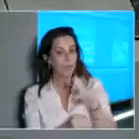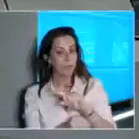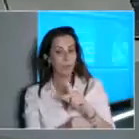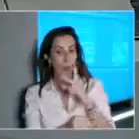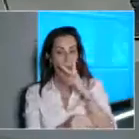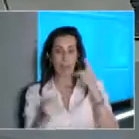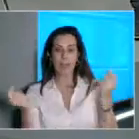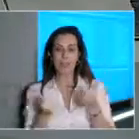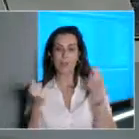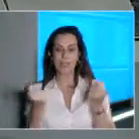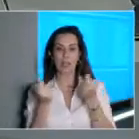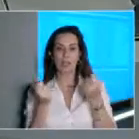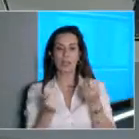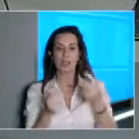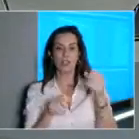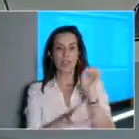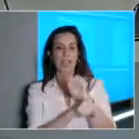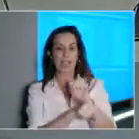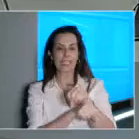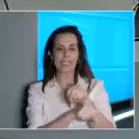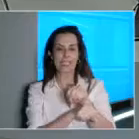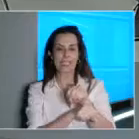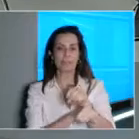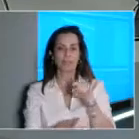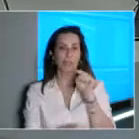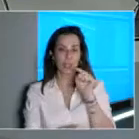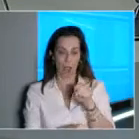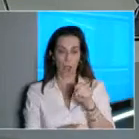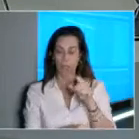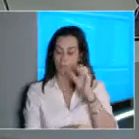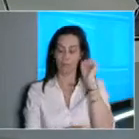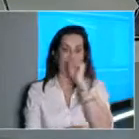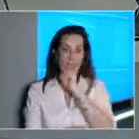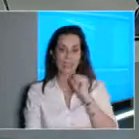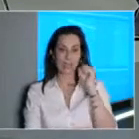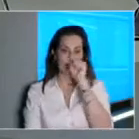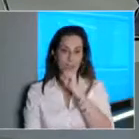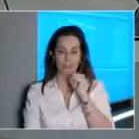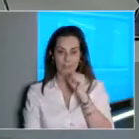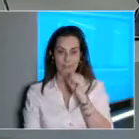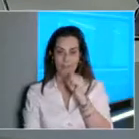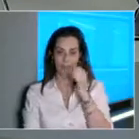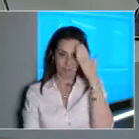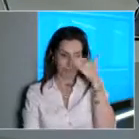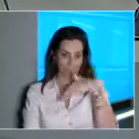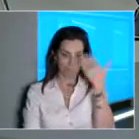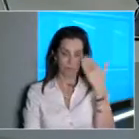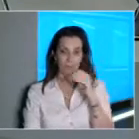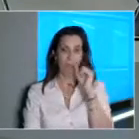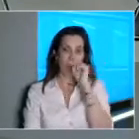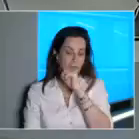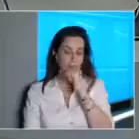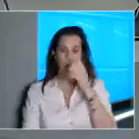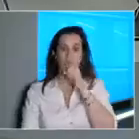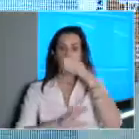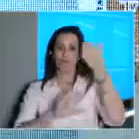ראה את הפרסומת החדשה של חברת יס, שבה מככבת לראשונה חווה אלברשטיין, אחת הזמרות